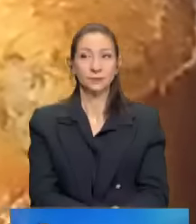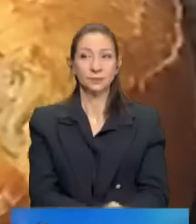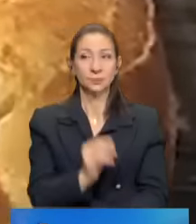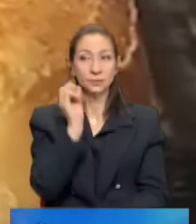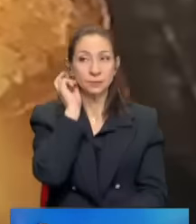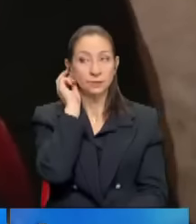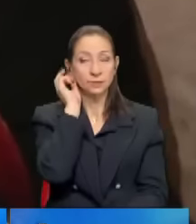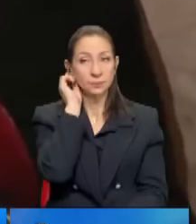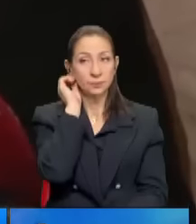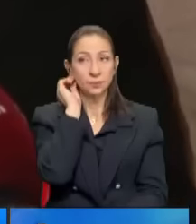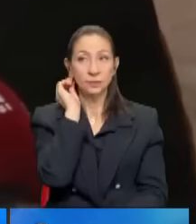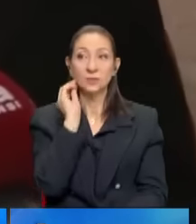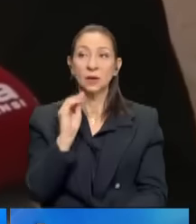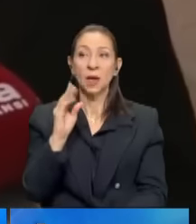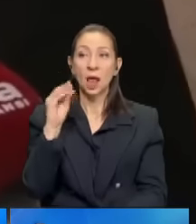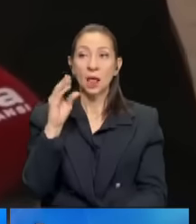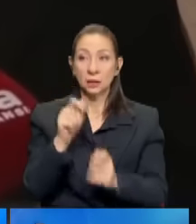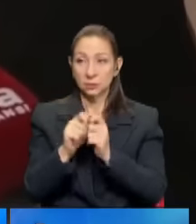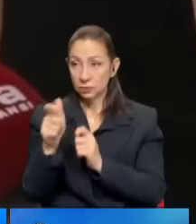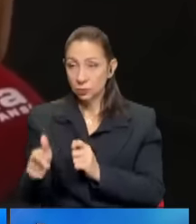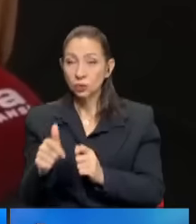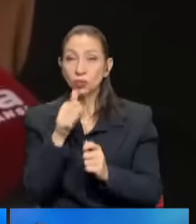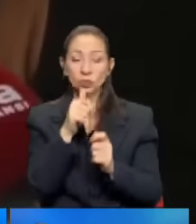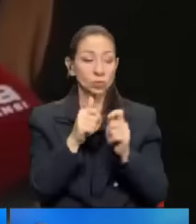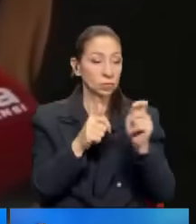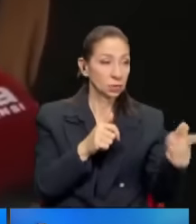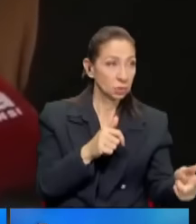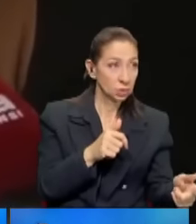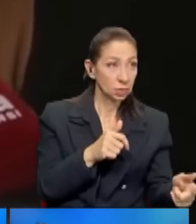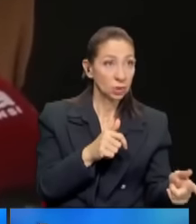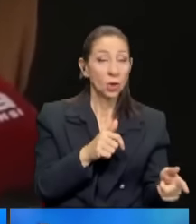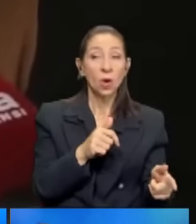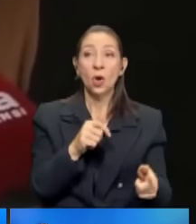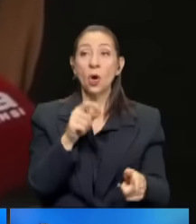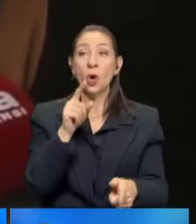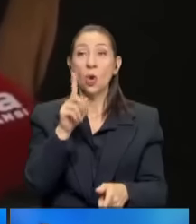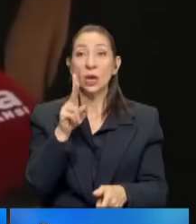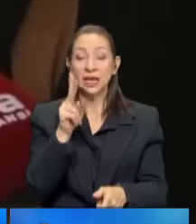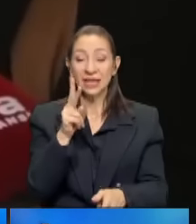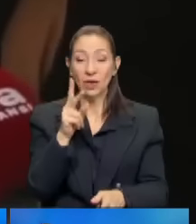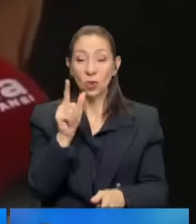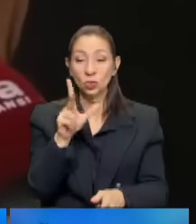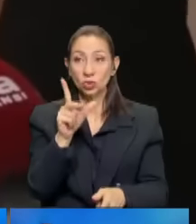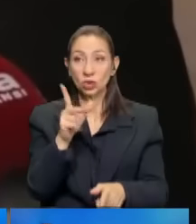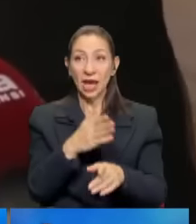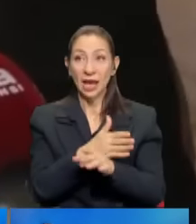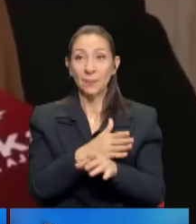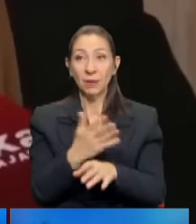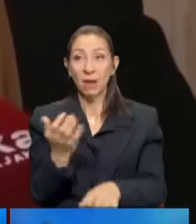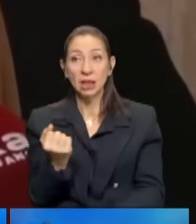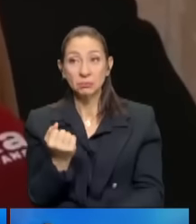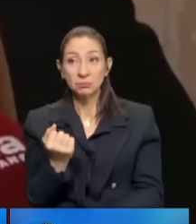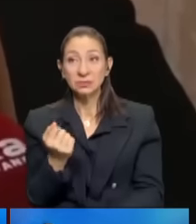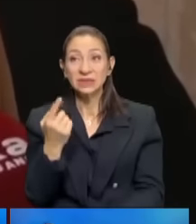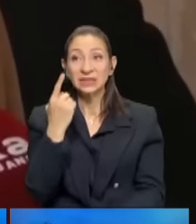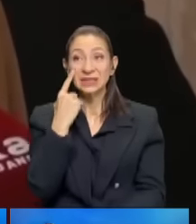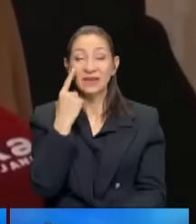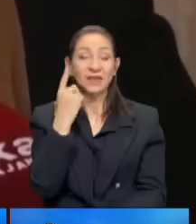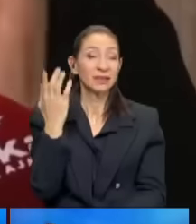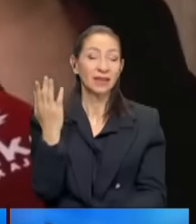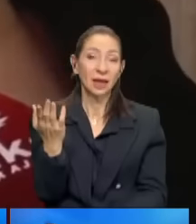var elektriğe mi yatırayım suı yatırayım 12 l 13 L ekmek mi alayım